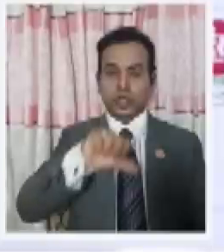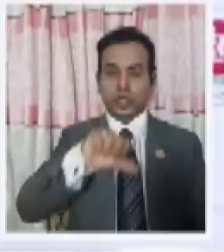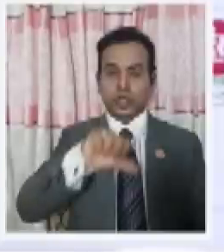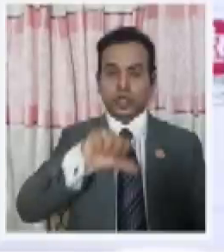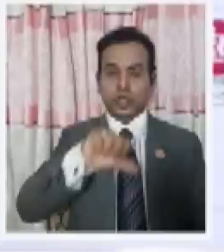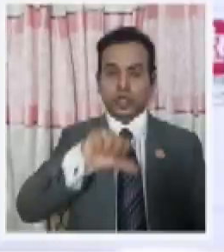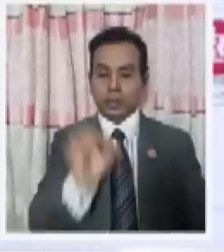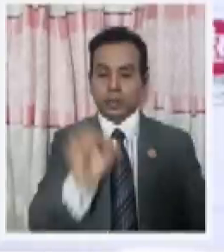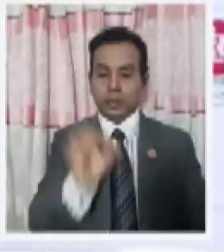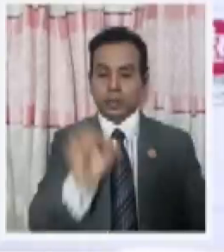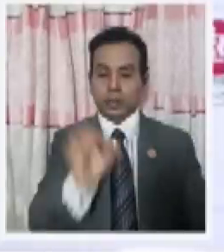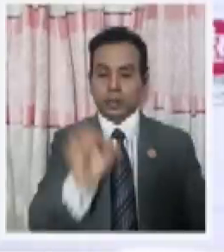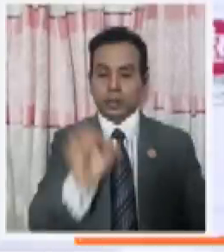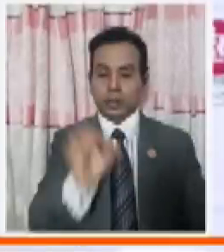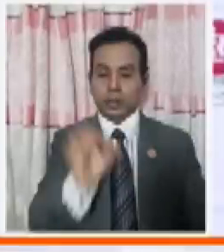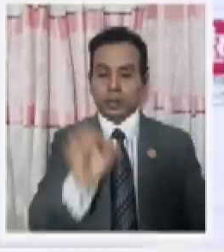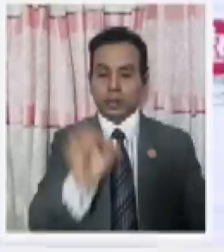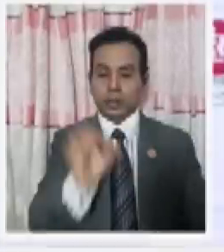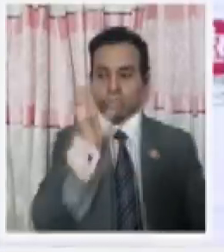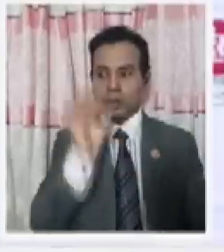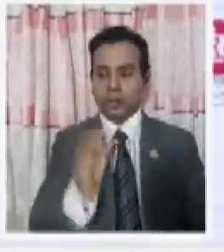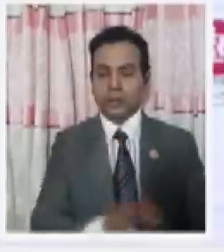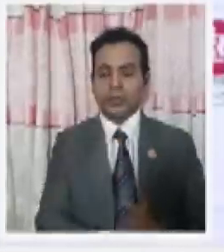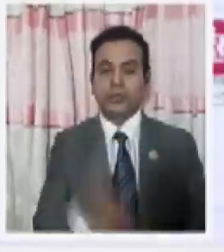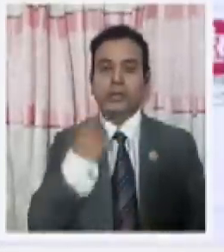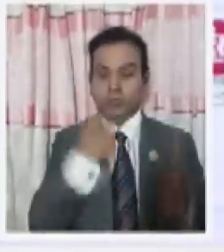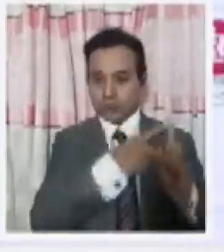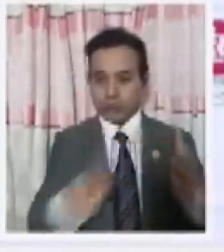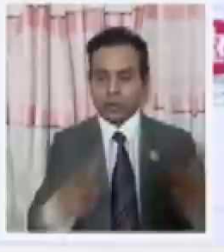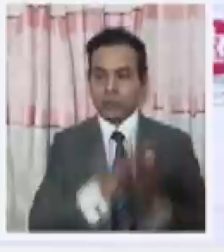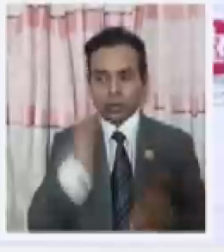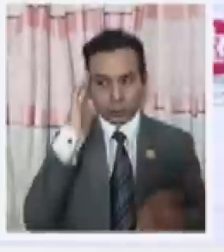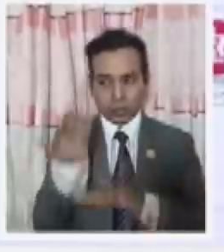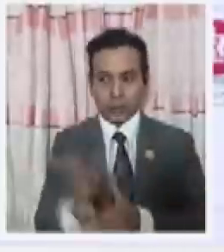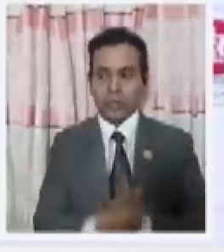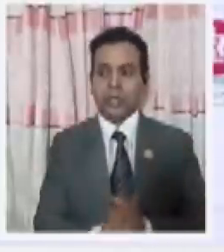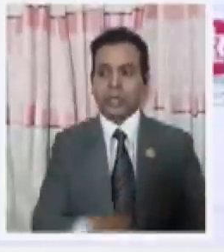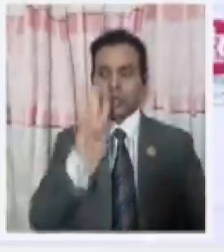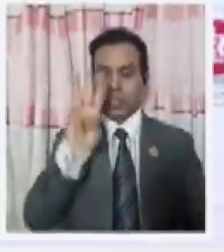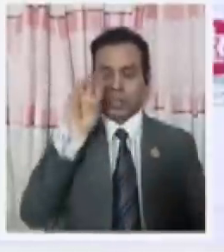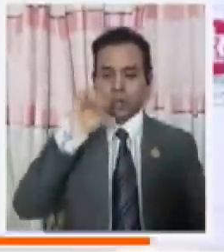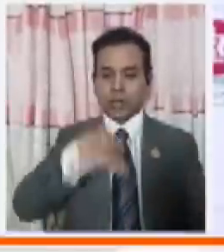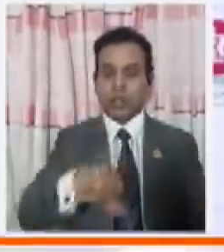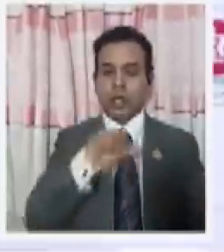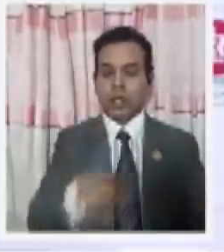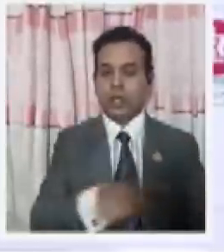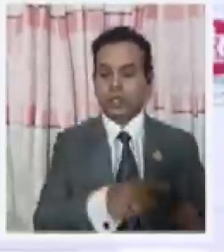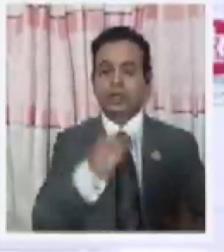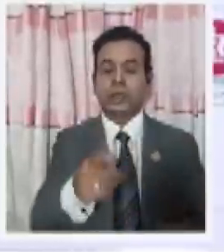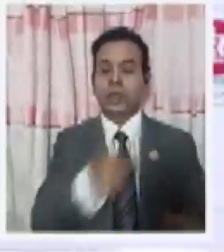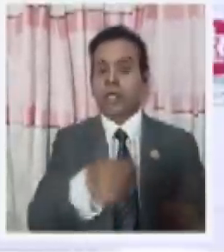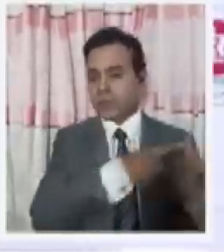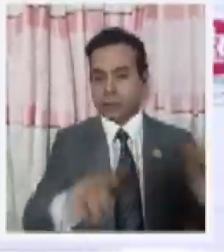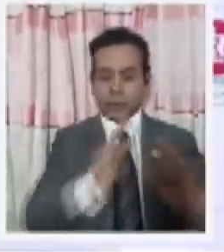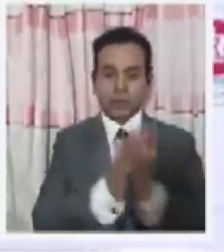যারা মৃত্যুবরণ করেছেন তাদের মধ্যে পুরুষ 30 জন, নারী 9 জন। এ পর্যন্ত মৃত্যুবরণ করেছেন পুরুষ